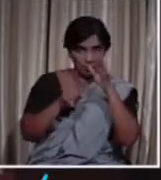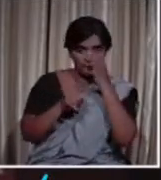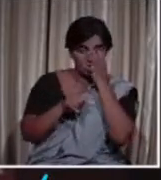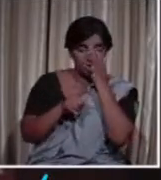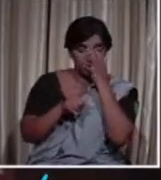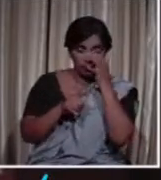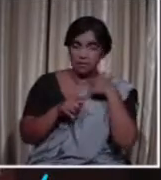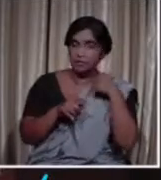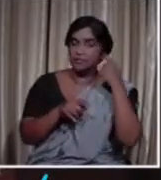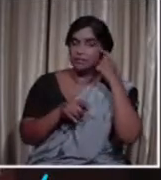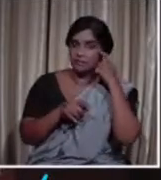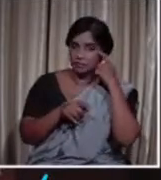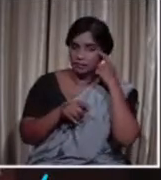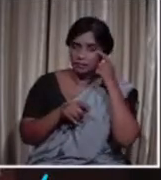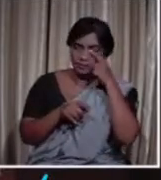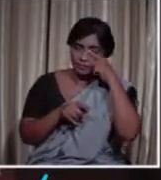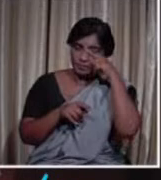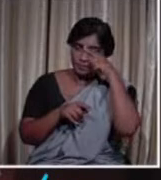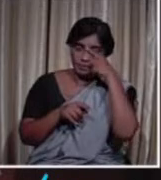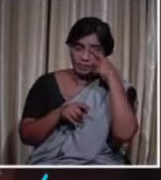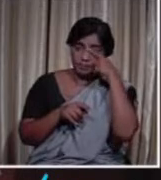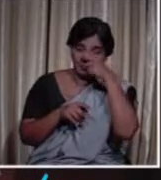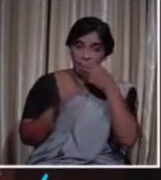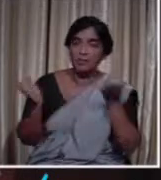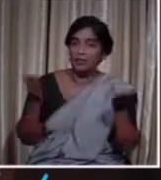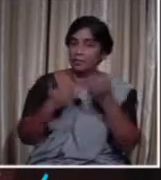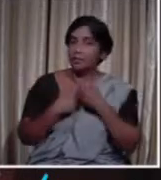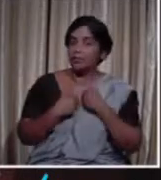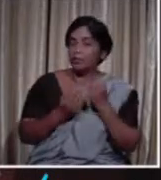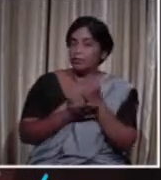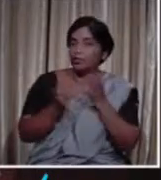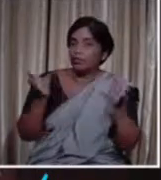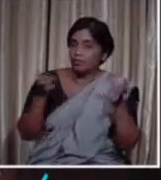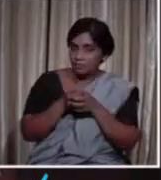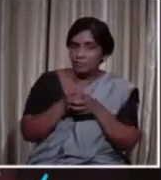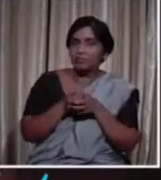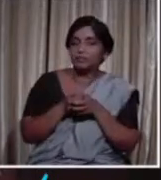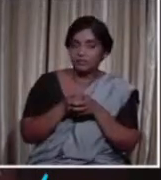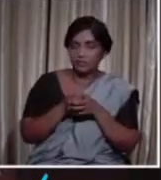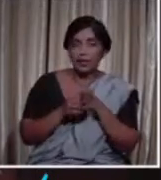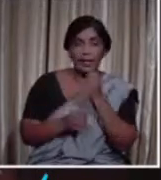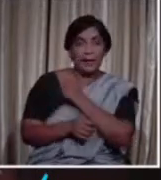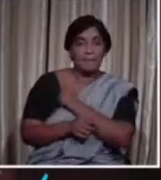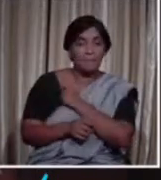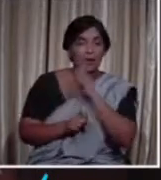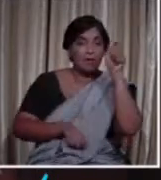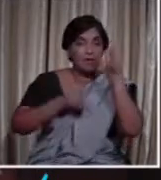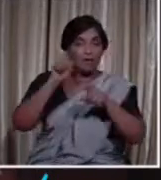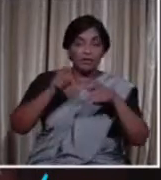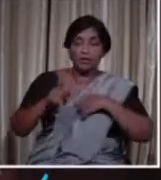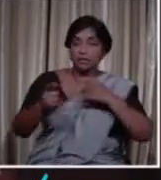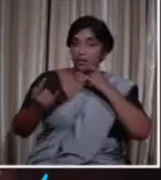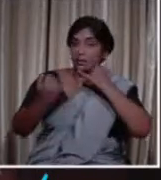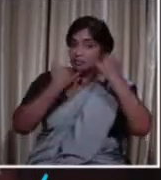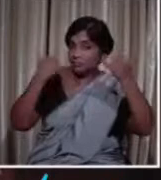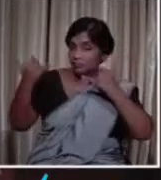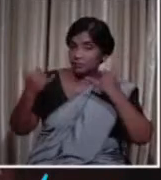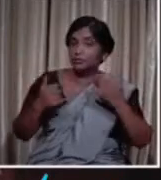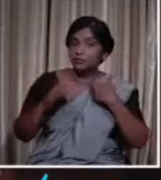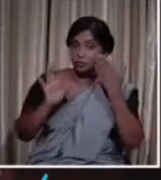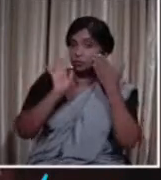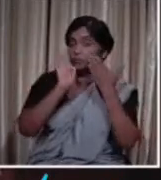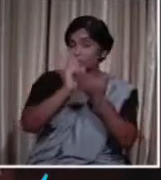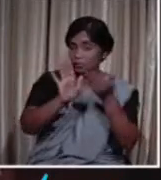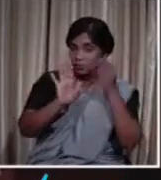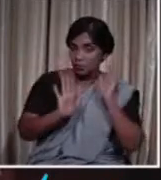මං හිතනවා අපි සියලු දෙනාම එකතු වෙලා තානාපති කාර්යාලවලට කතා කරලා අපි පෙන්නල දෙන්නට